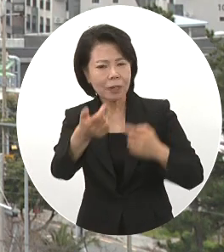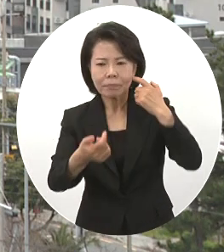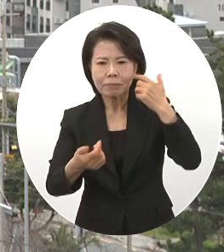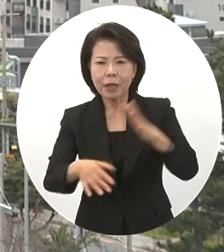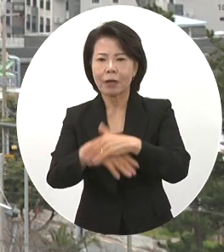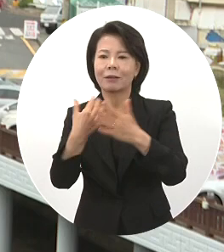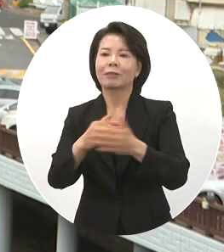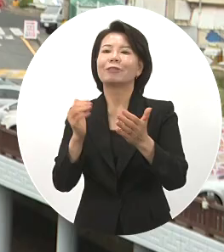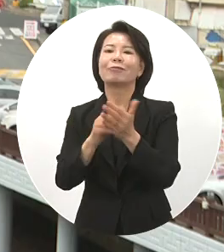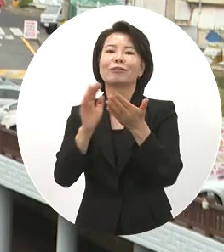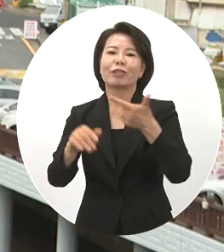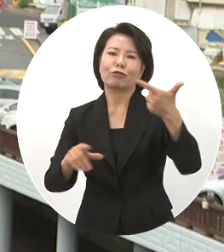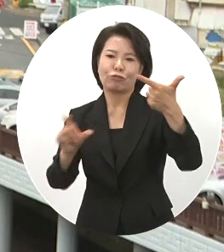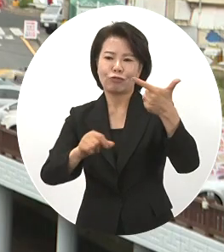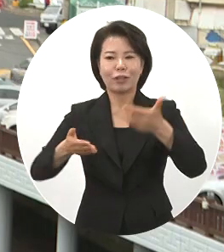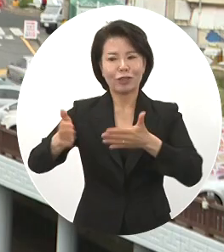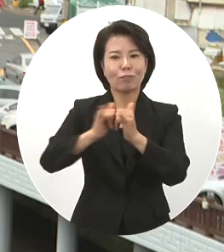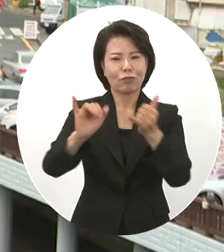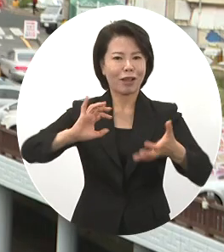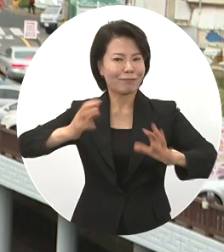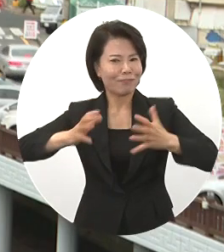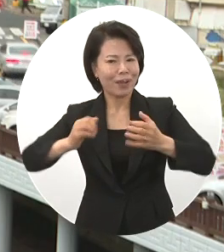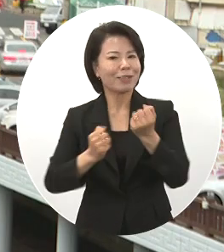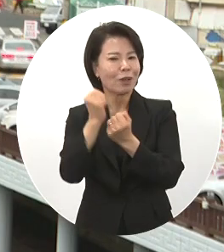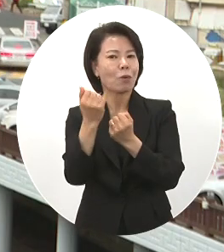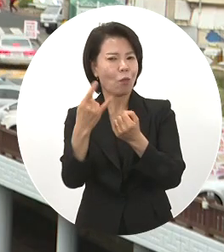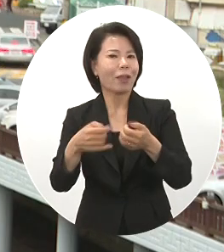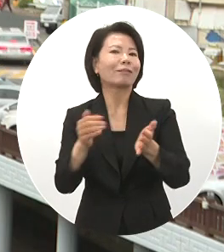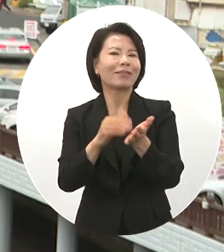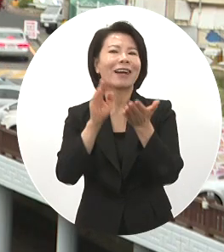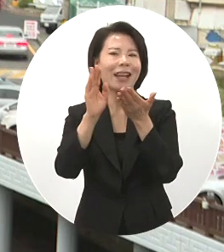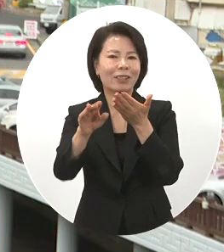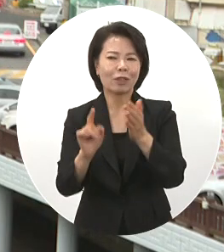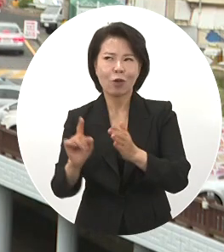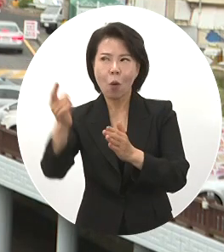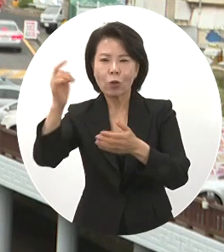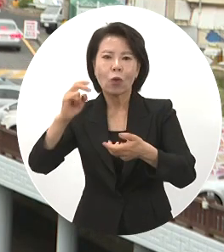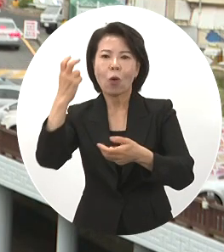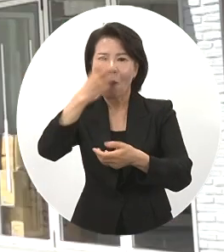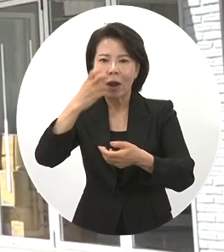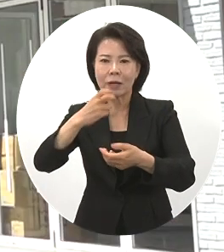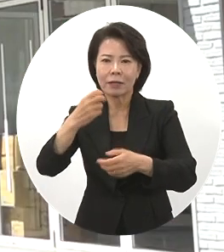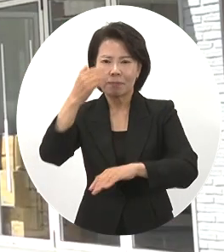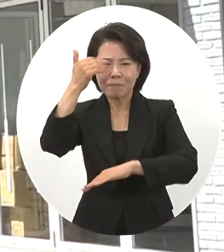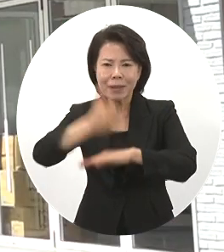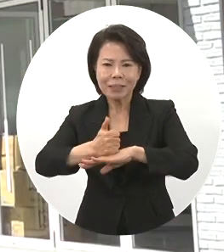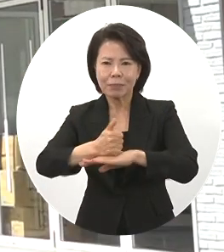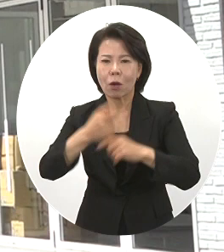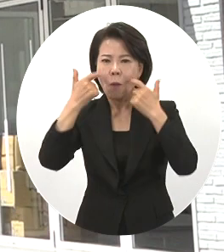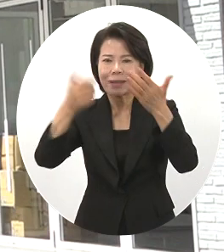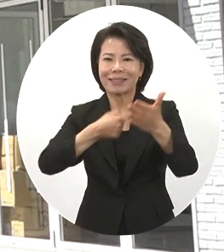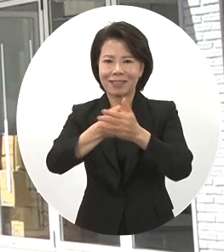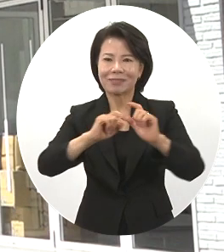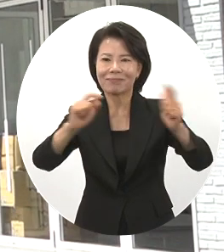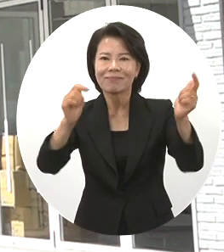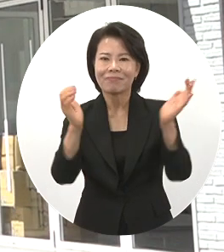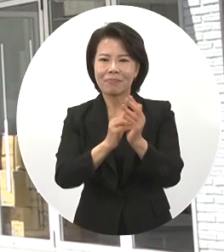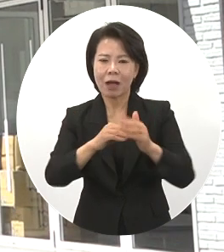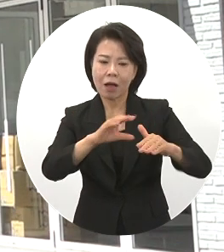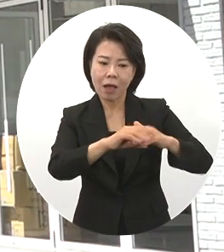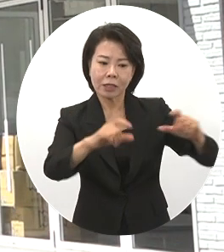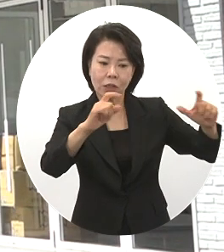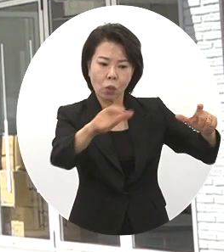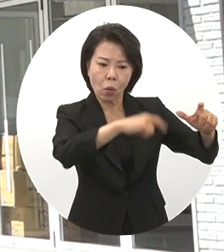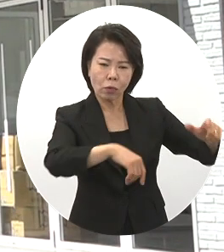들어가며 6월에는 전문가 토론회와 설명회를 거쳐 고도관리 최종안을 확정할 예정인데요.